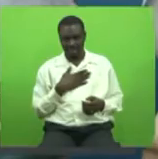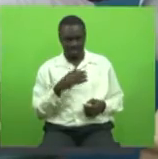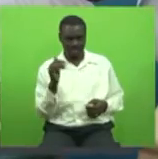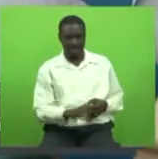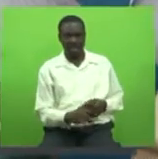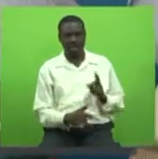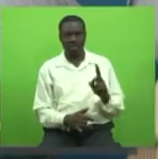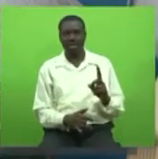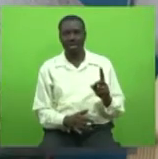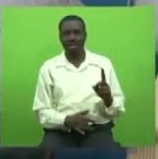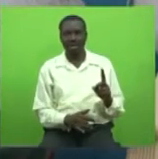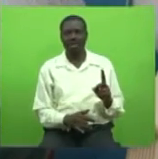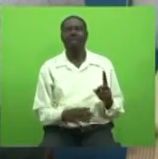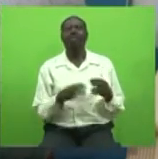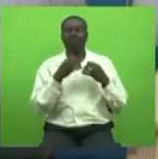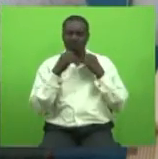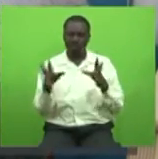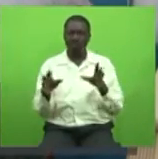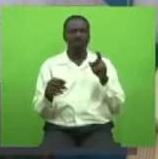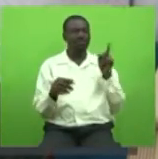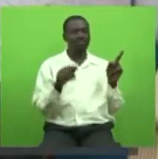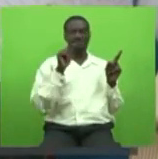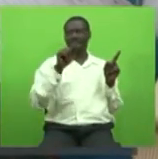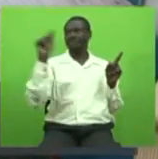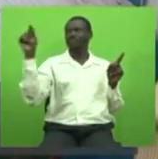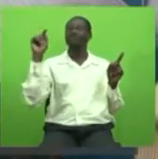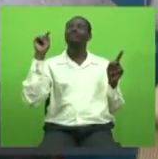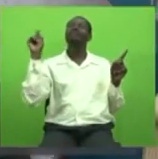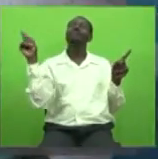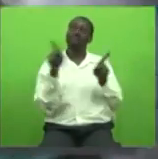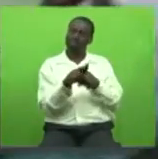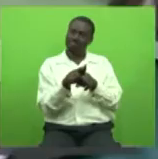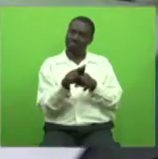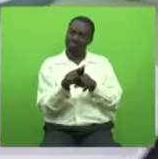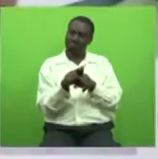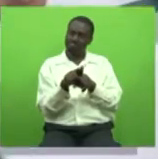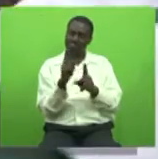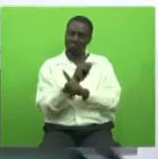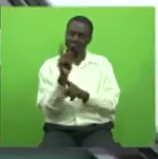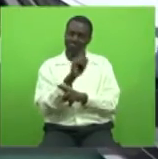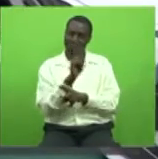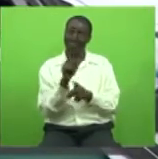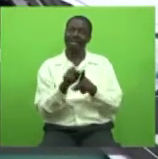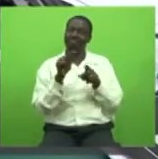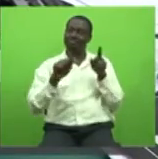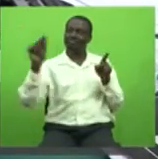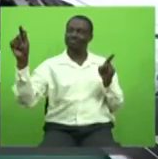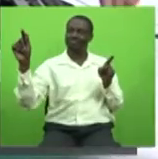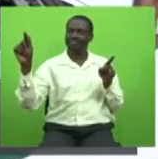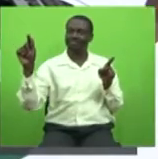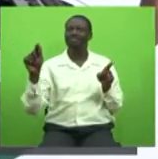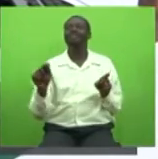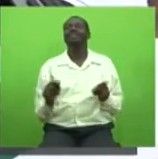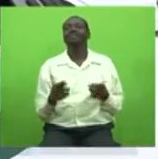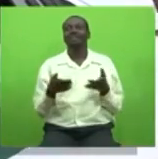imeenda hapo na ndio tuko nayo kwa hii. Sawa sawa. Okay. Na tukitaka kurudi tena.